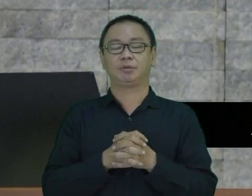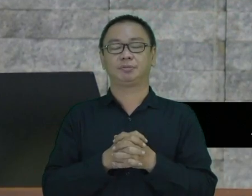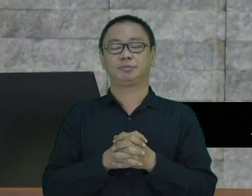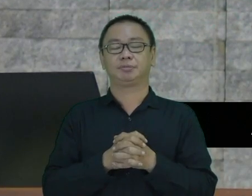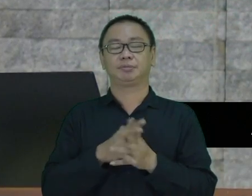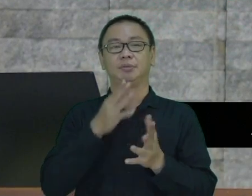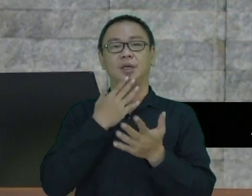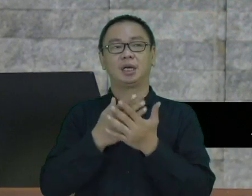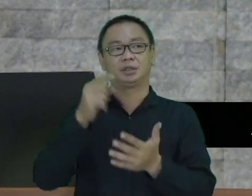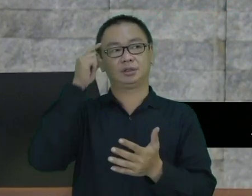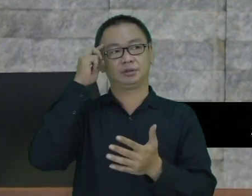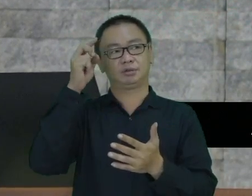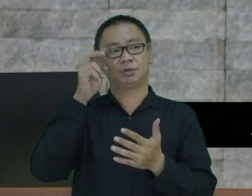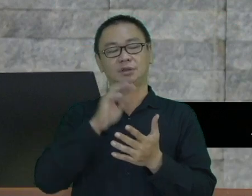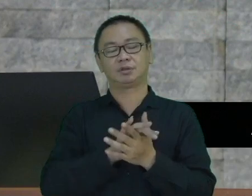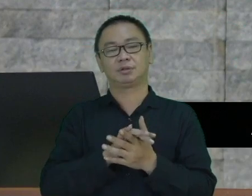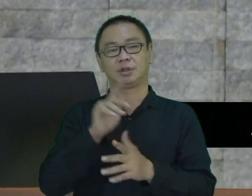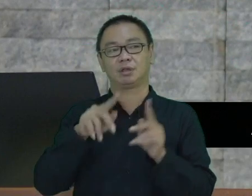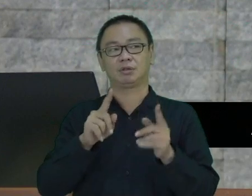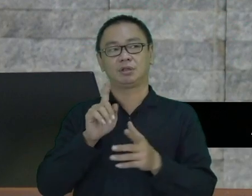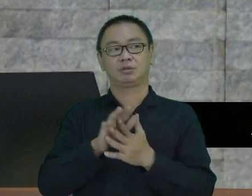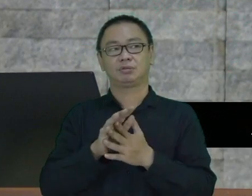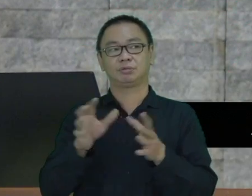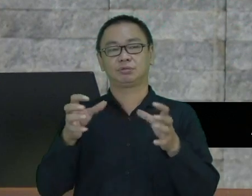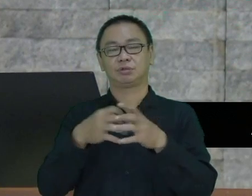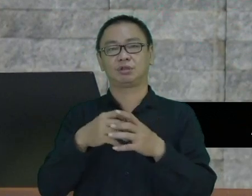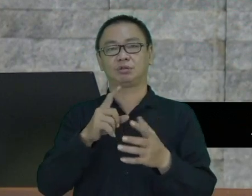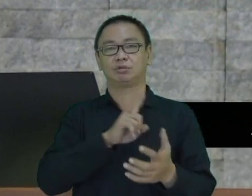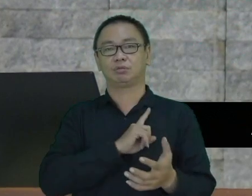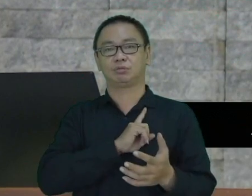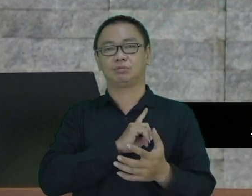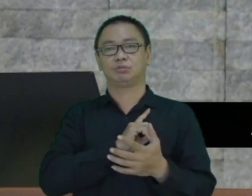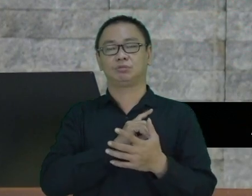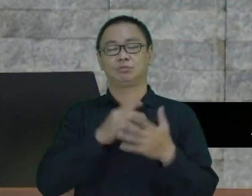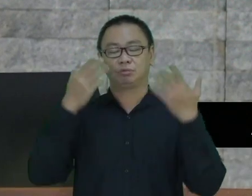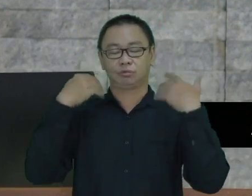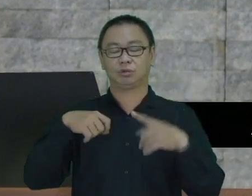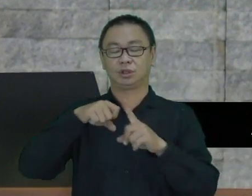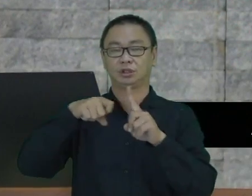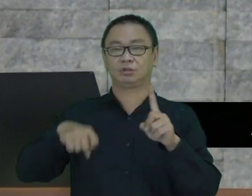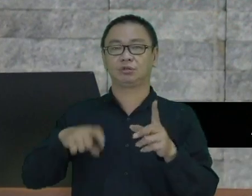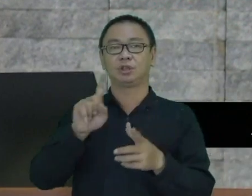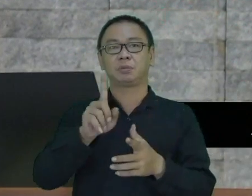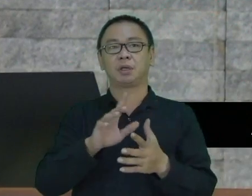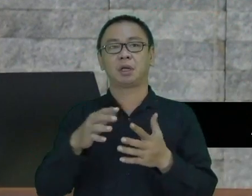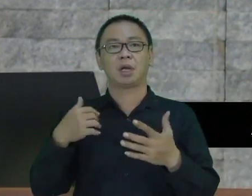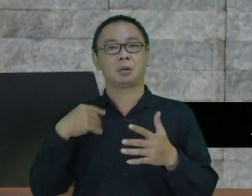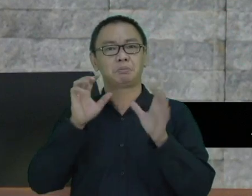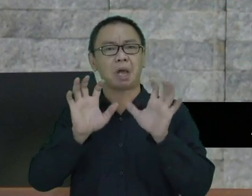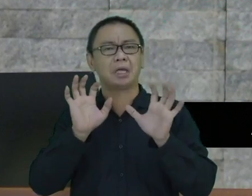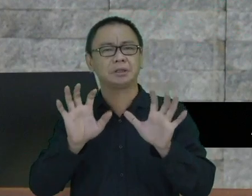Terima kasih Tuhan, jikalau sebagai satu persekutuan tubuh Kristus di mana ada banyak